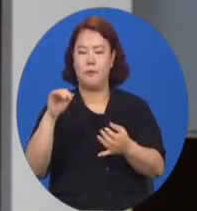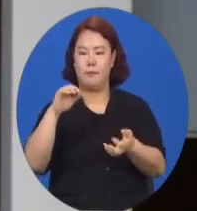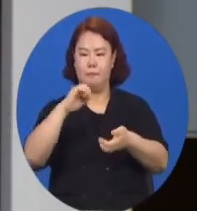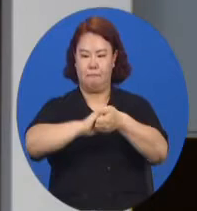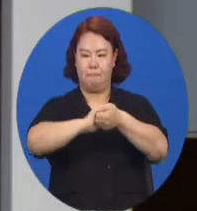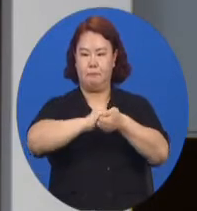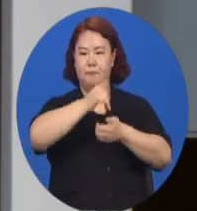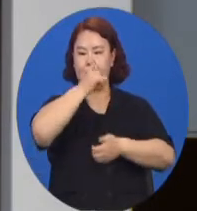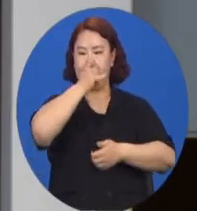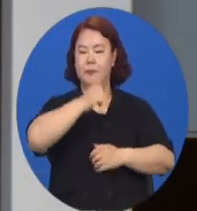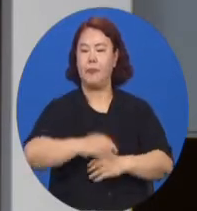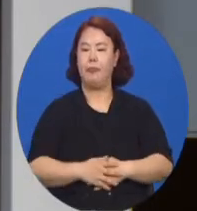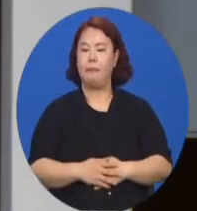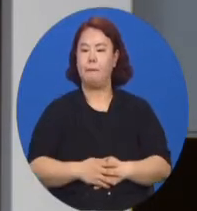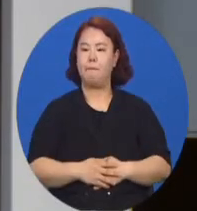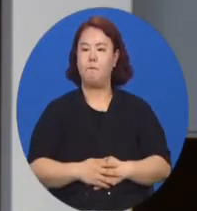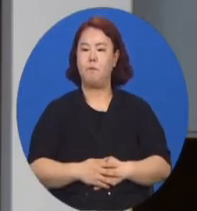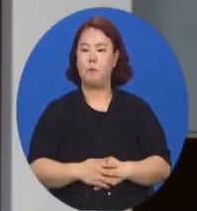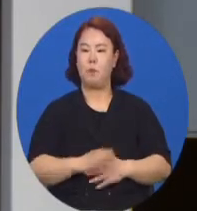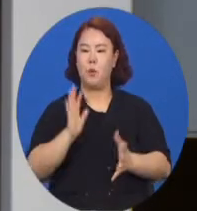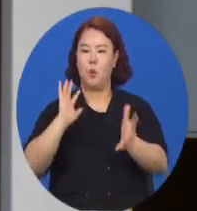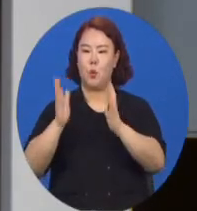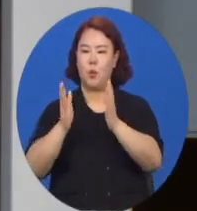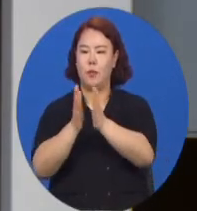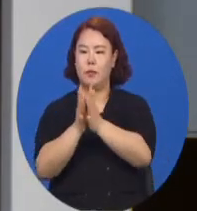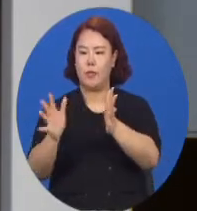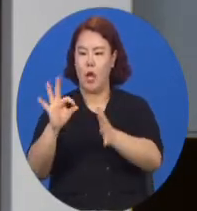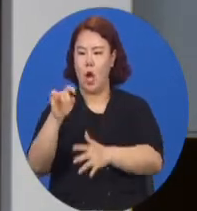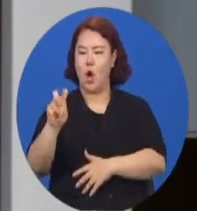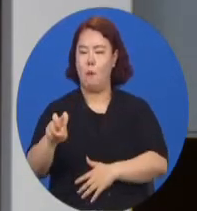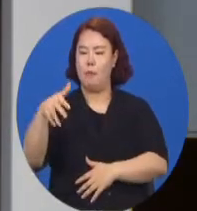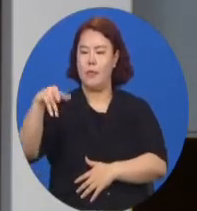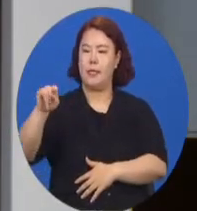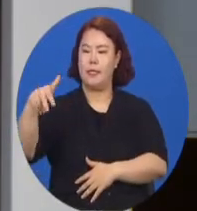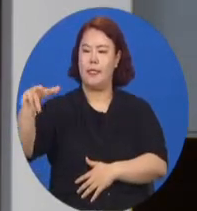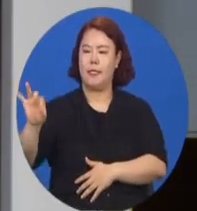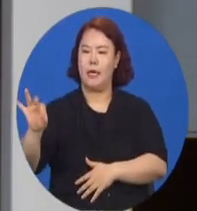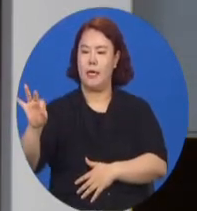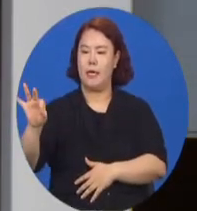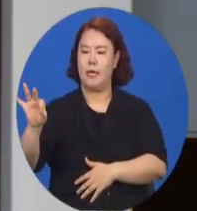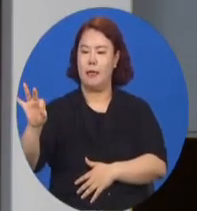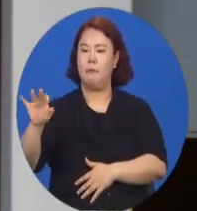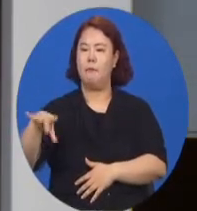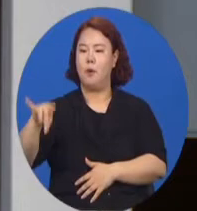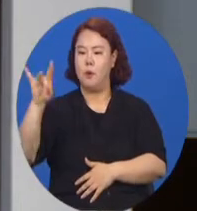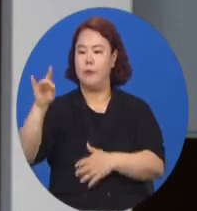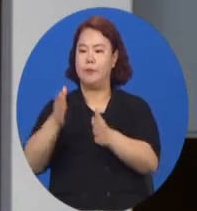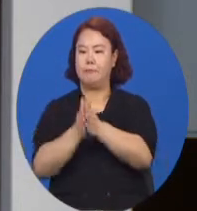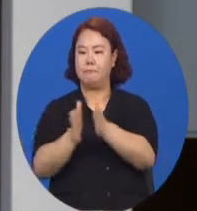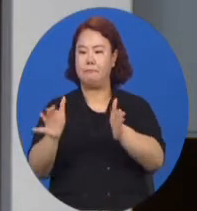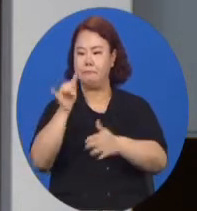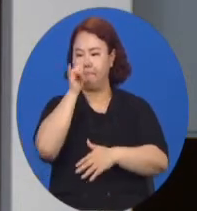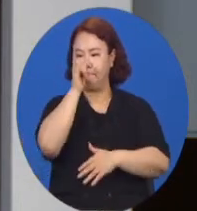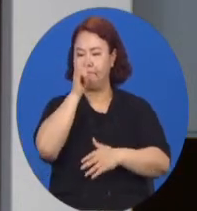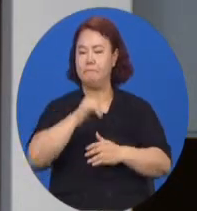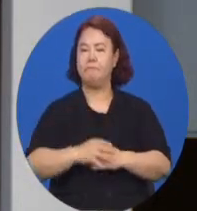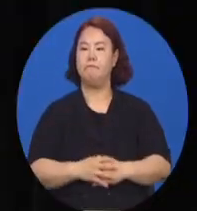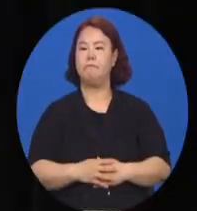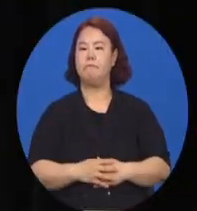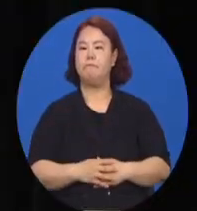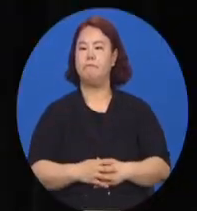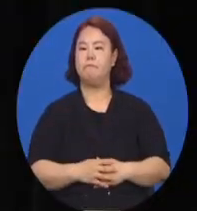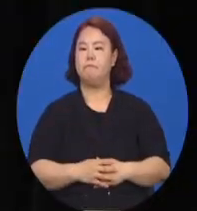제한하도록 하겠습니다. 자, 주도권 토론 진행, 엄재창 후보자께 먼저 기회를 드리겠습니다. 먼저 주도해서 토론해